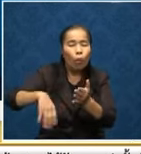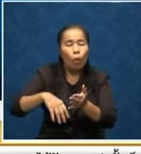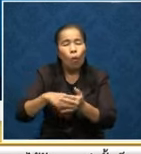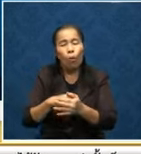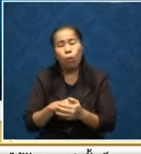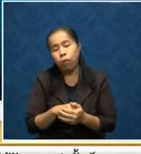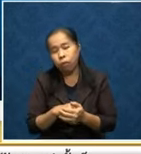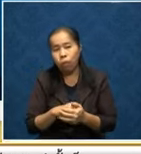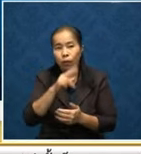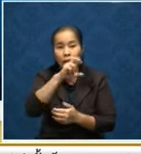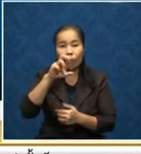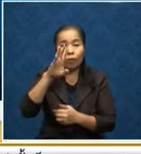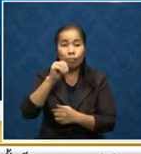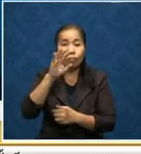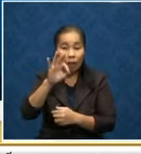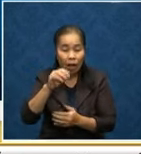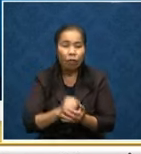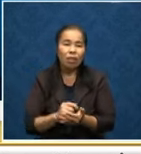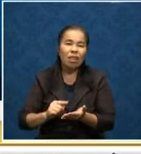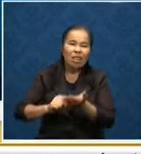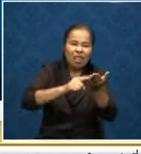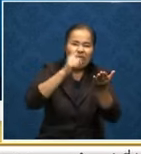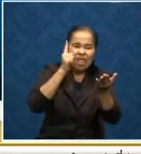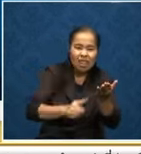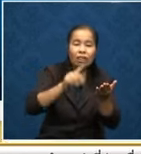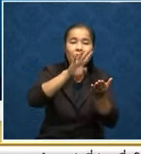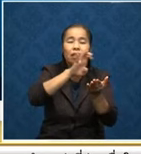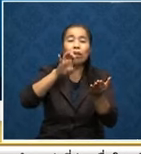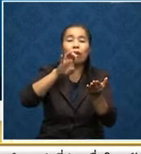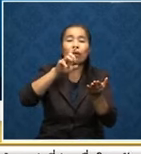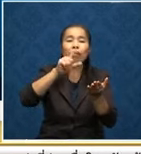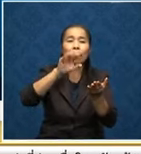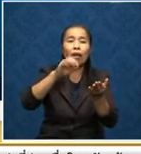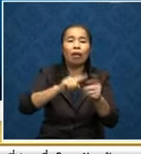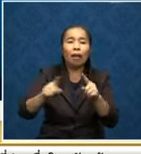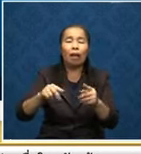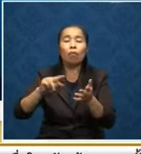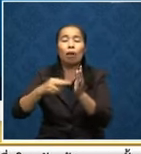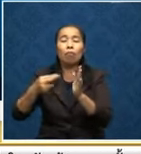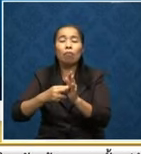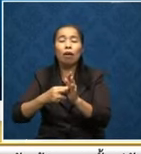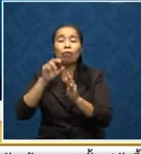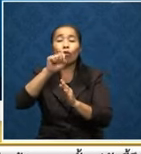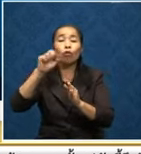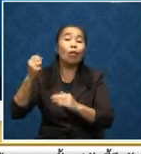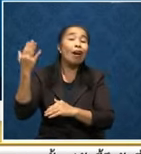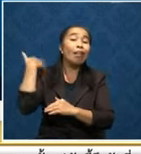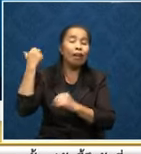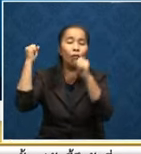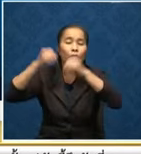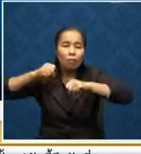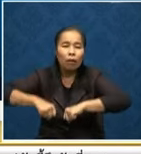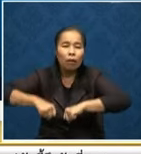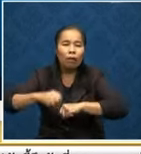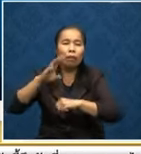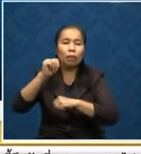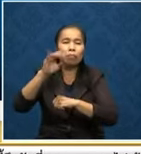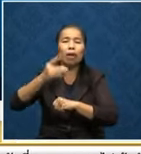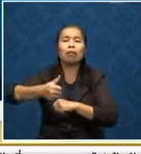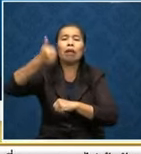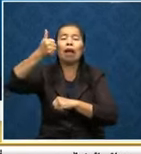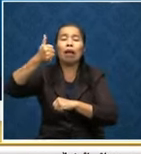ฎหมายถูกเสนอเข้าสู่สภาทั้งหมด427ฉบับผ่านสภาเราไปแค่78ฉบับเท่านั้นนะครับหักลบในส่วนที่นายก